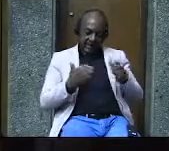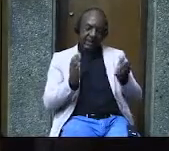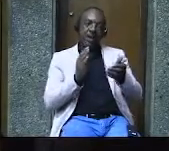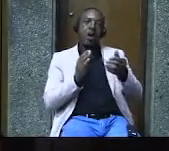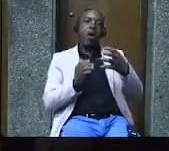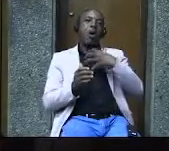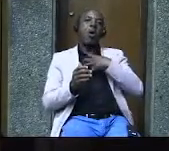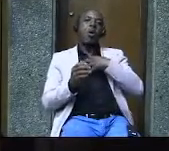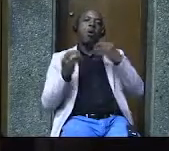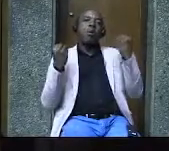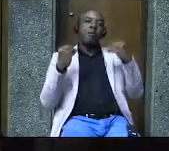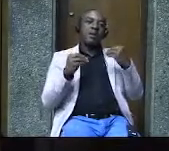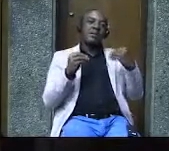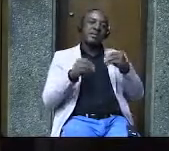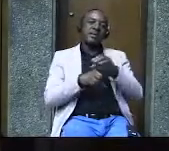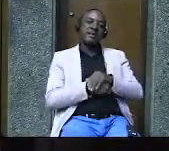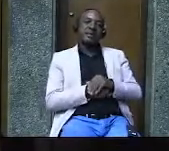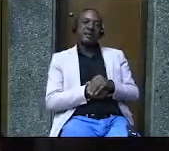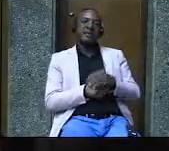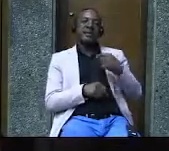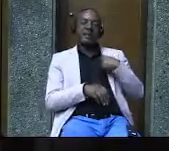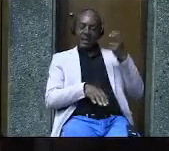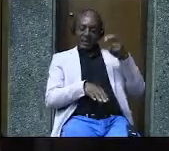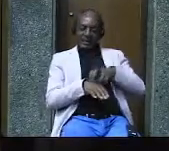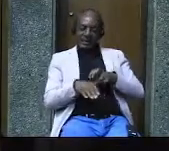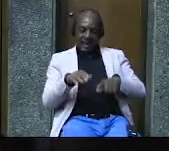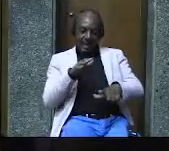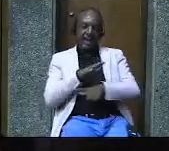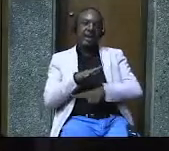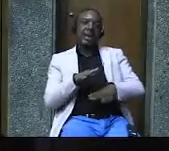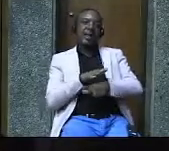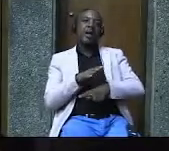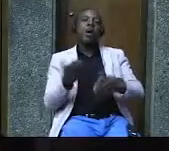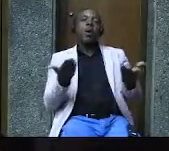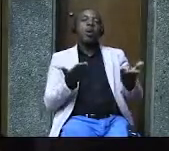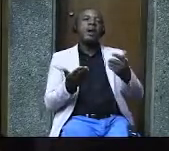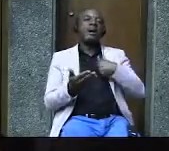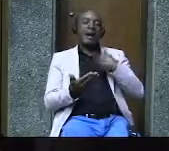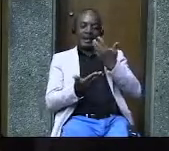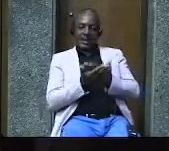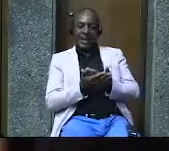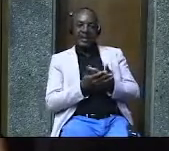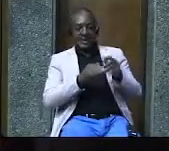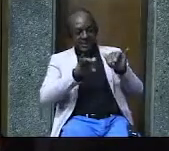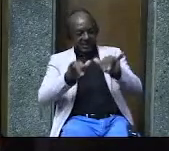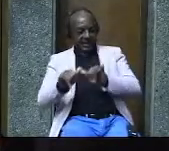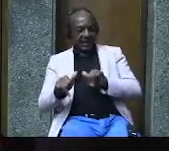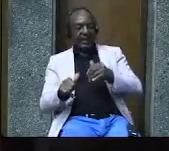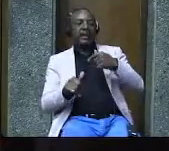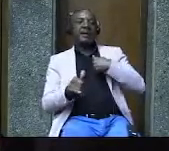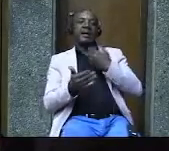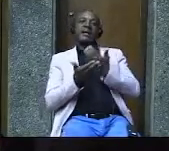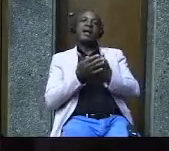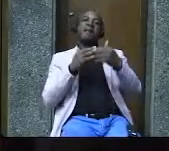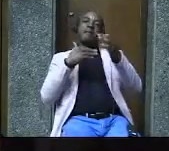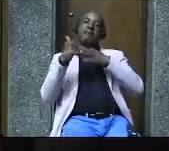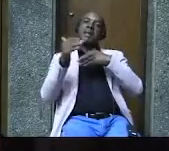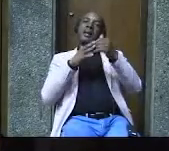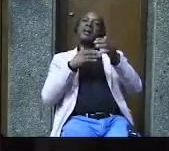awusakwalify ukusebenza sithinga indawo lapho sizosebenza khona sizakhele siyakwazi ukusebenza ngezandla